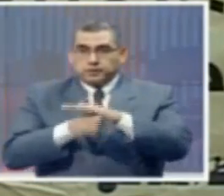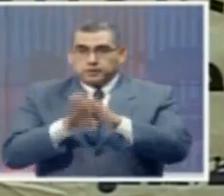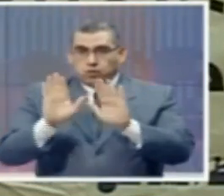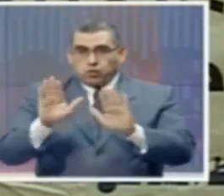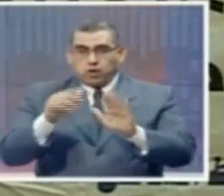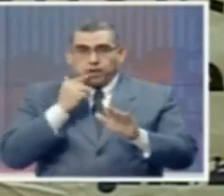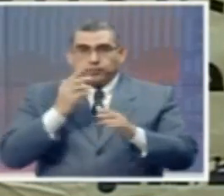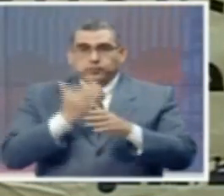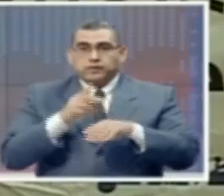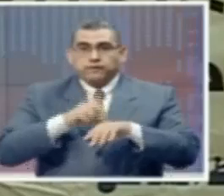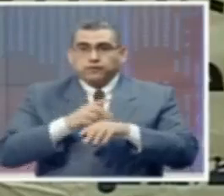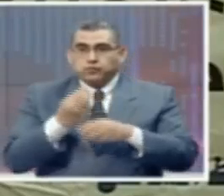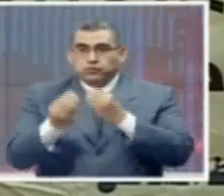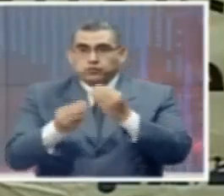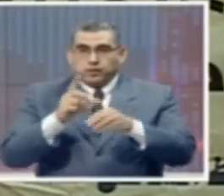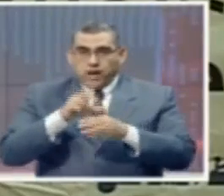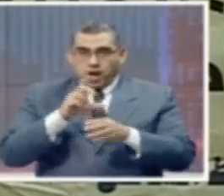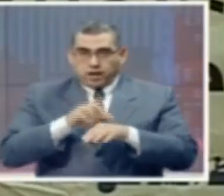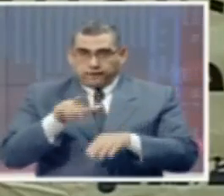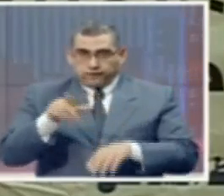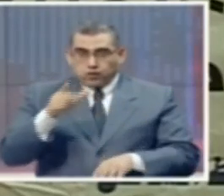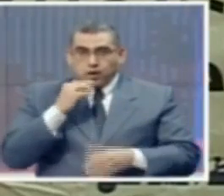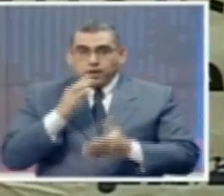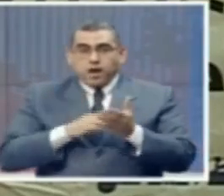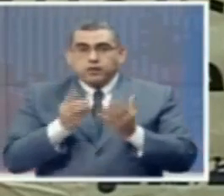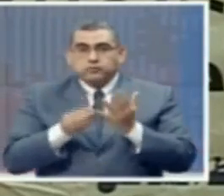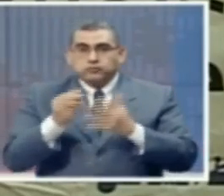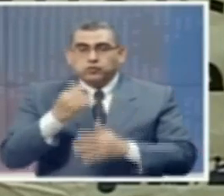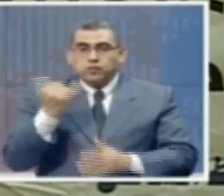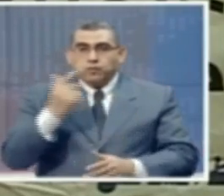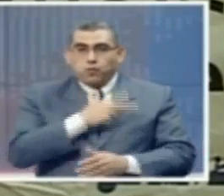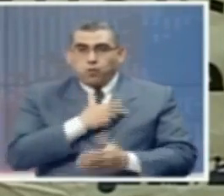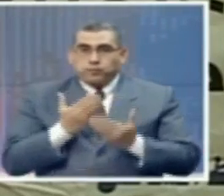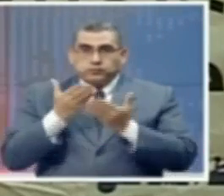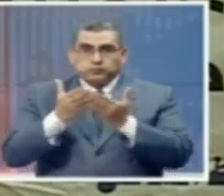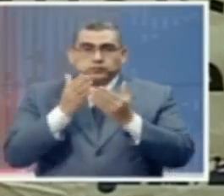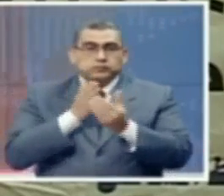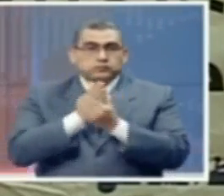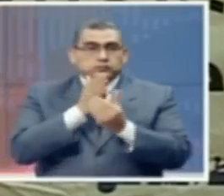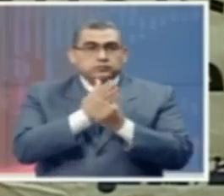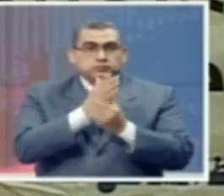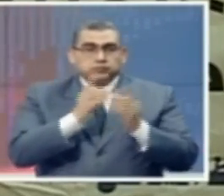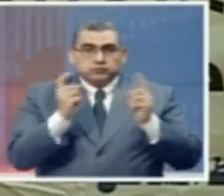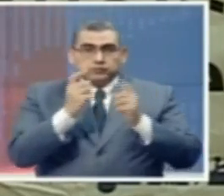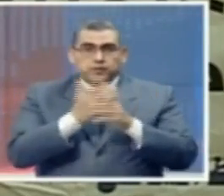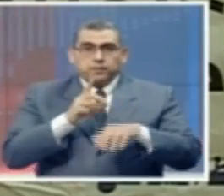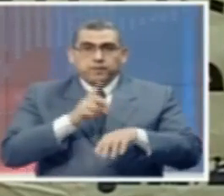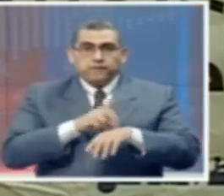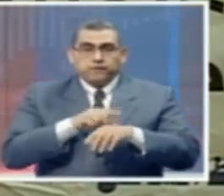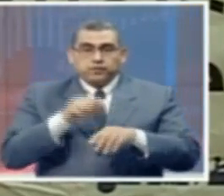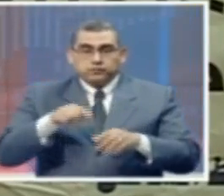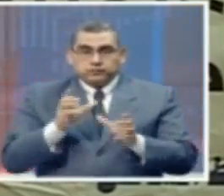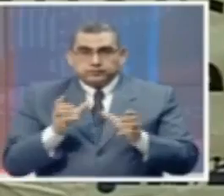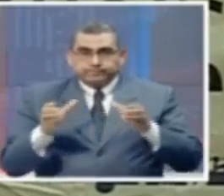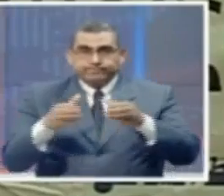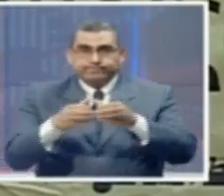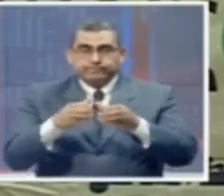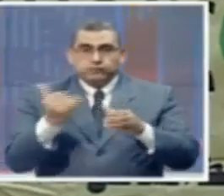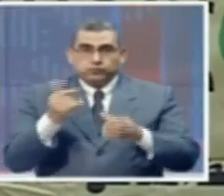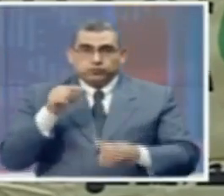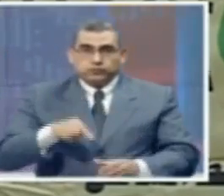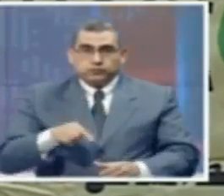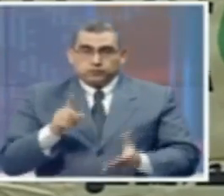المصابة بفيروس كورونا، واحدة من الخطوات المهمة التي تتخذها الدولة المصرية لمواجهة المرض ومحاصرته بشكل